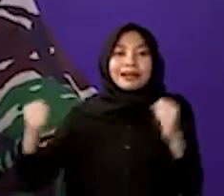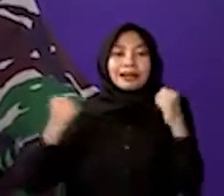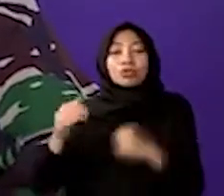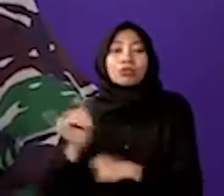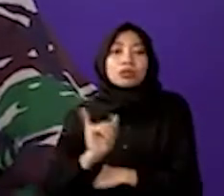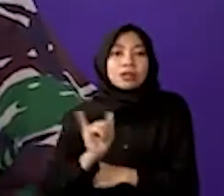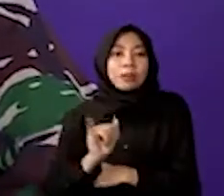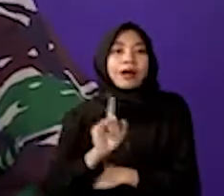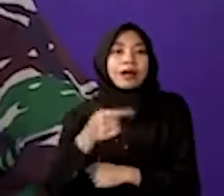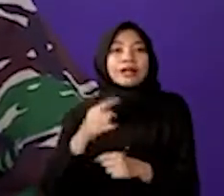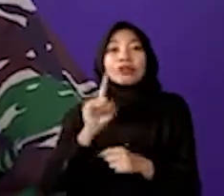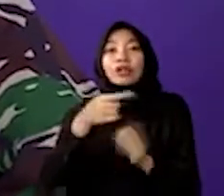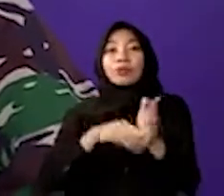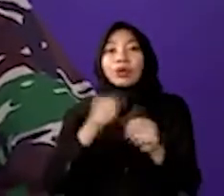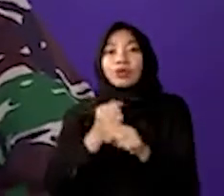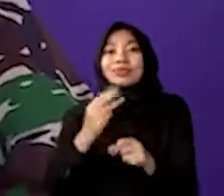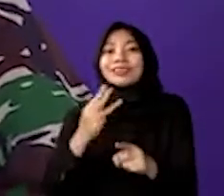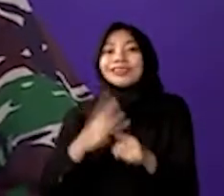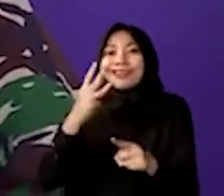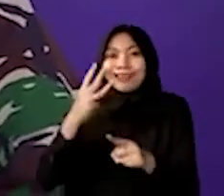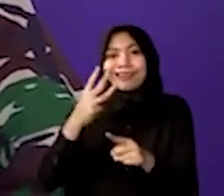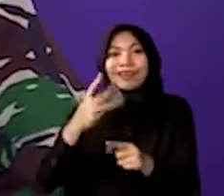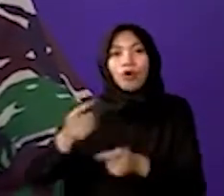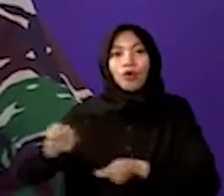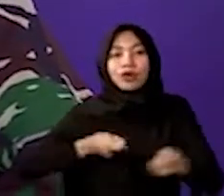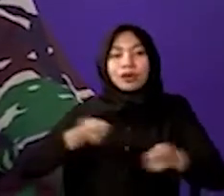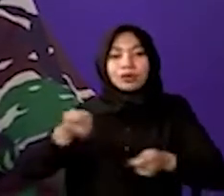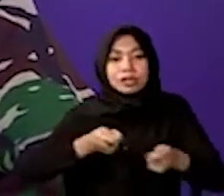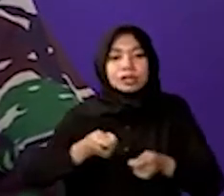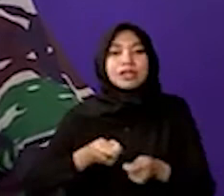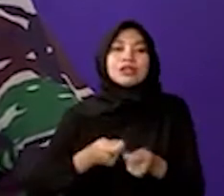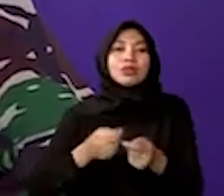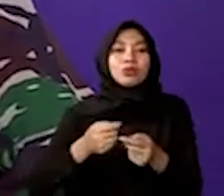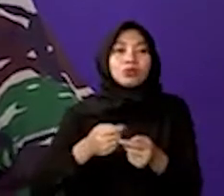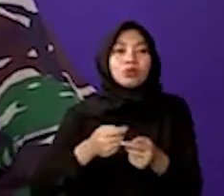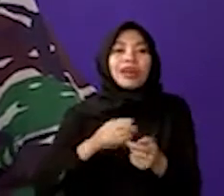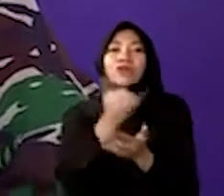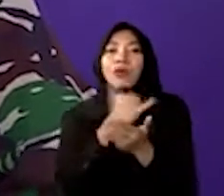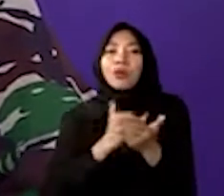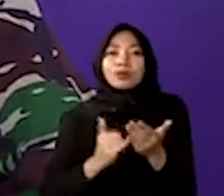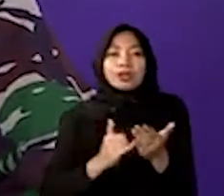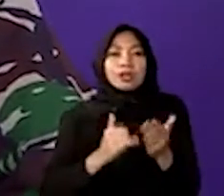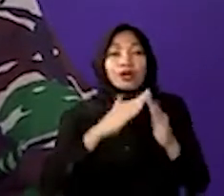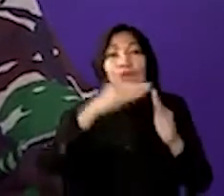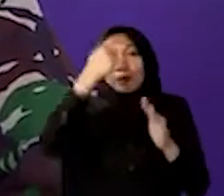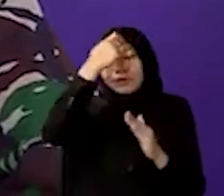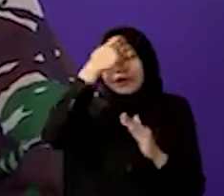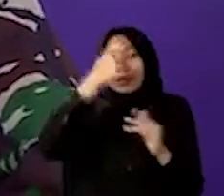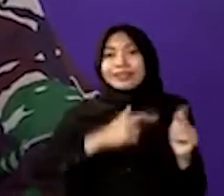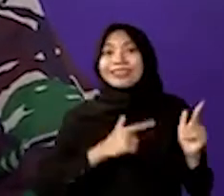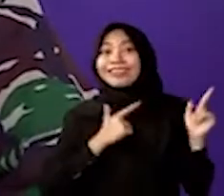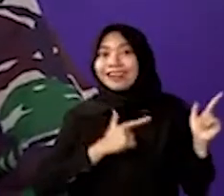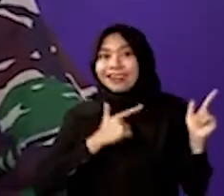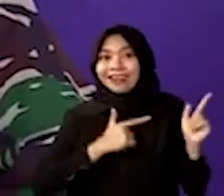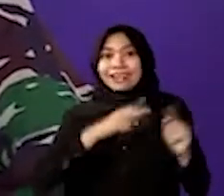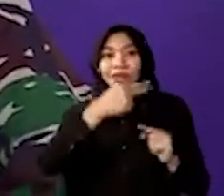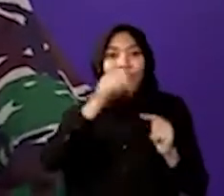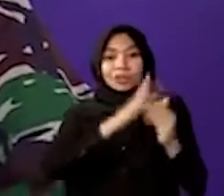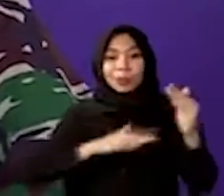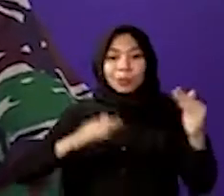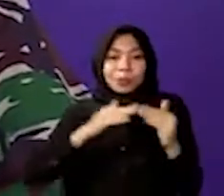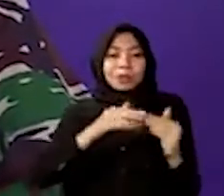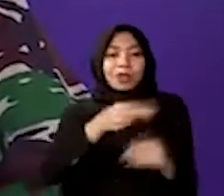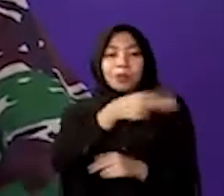kita lakukan seminggu tiga kali untuk memantau sejauh mana Rumah sakit-rumah Sakit kita yang tersebar di seluruh